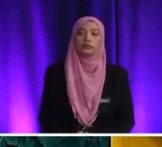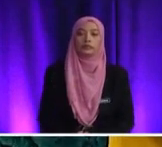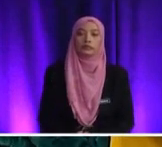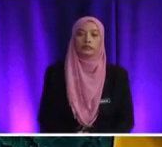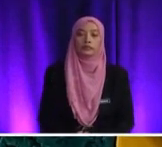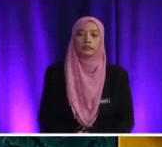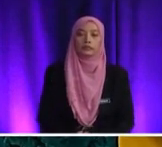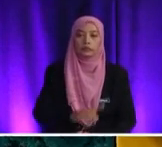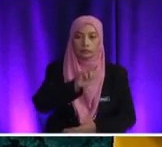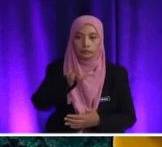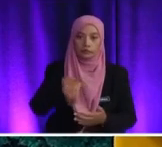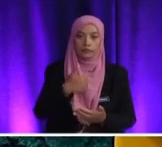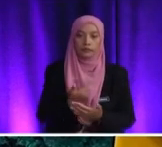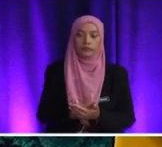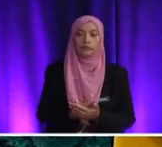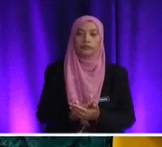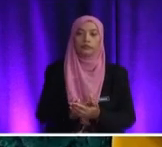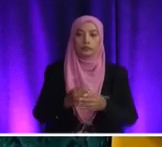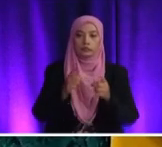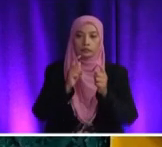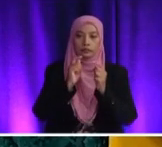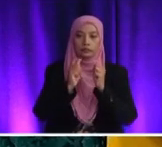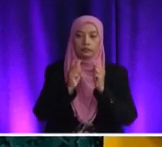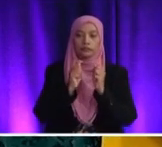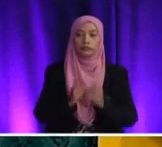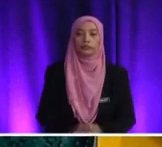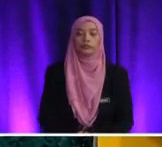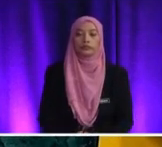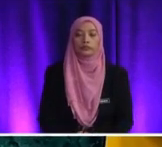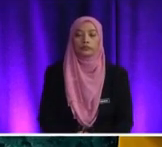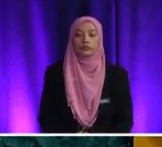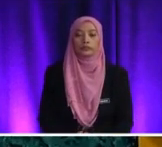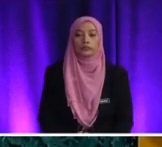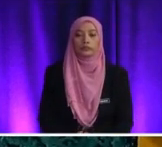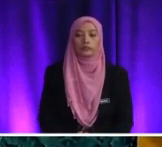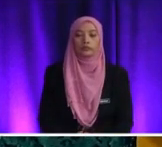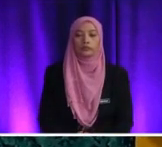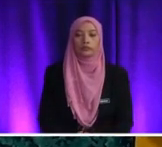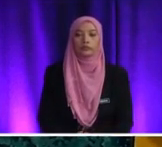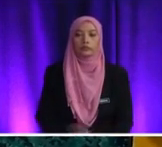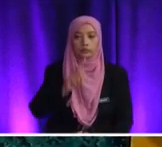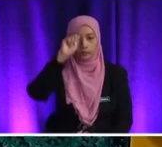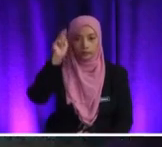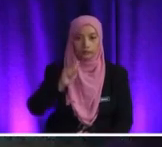kalian Aamir Khan tugas dan C guna tanya abang Kenzie